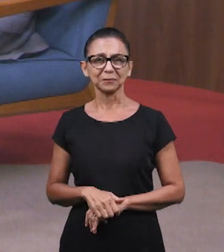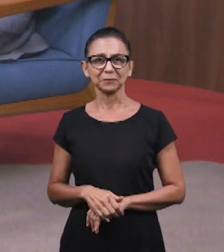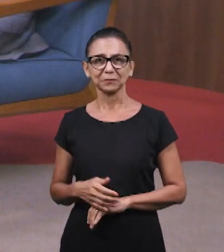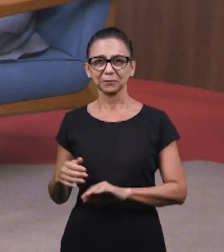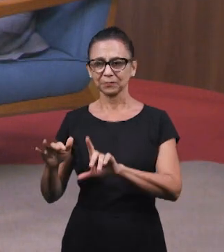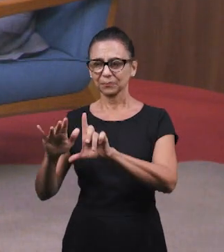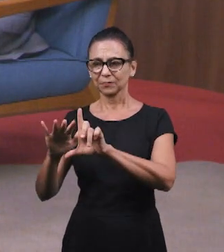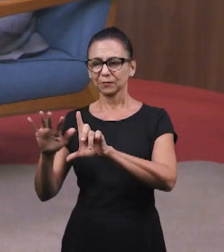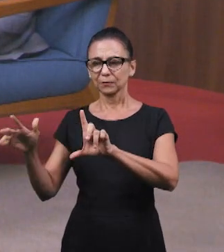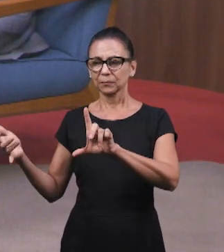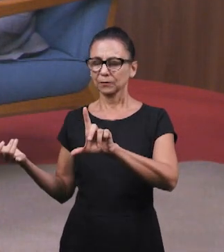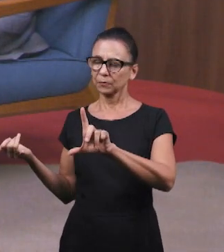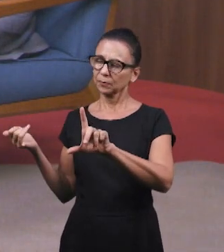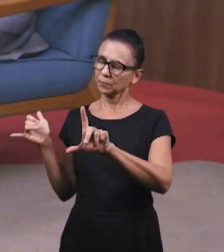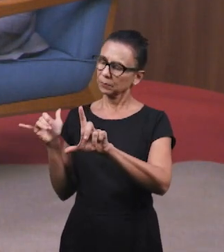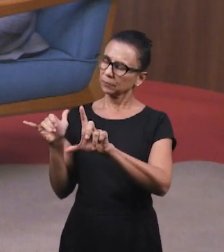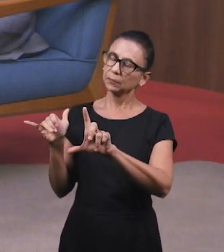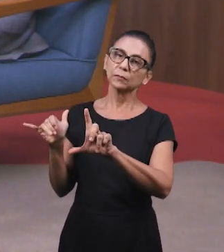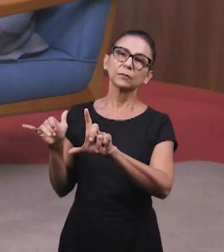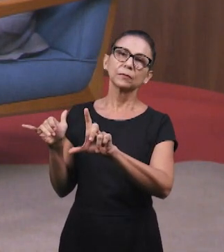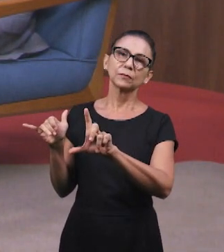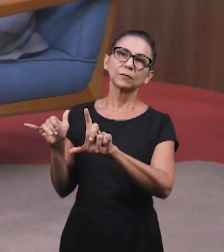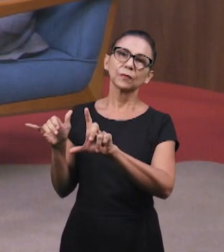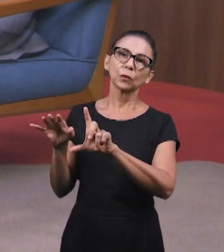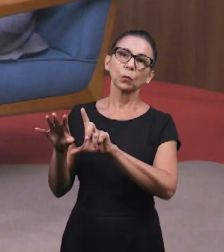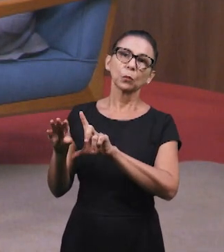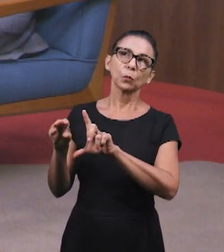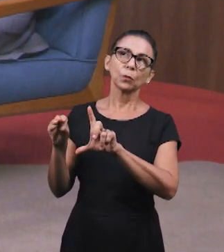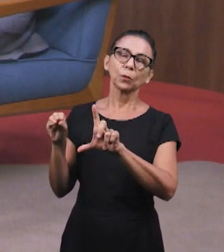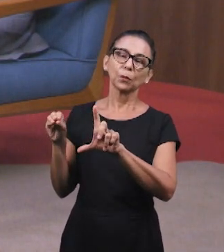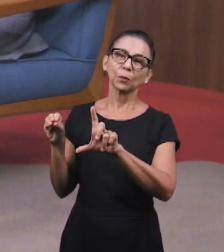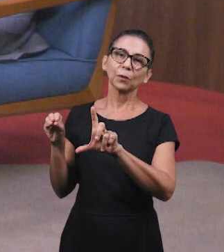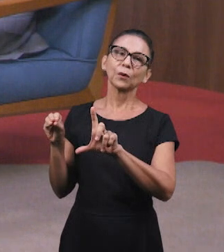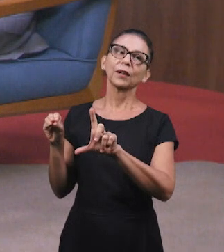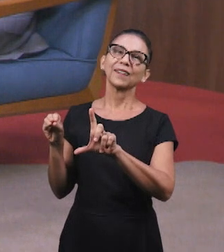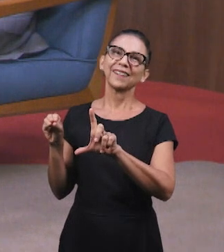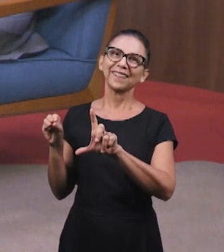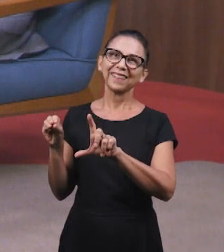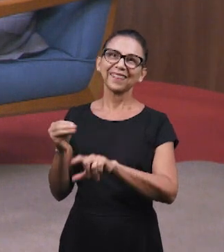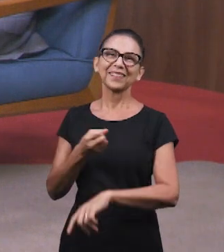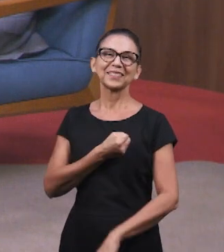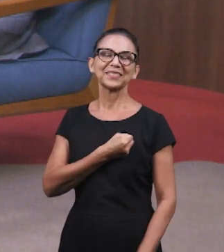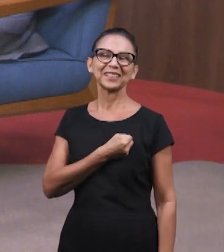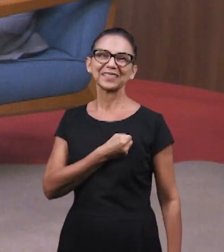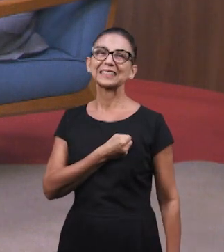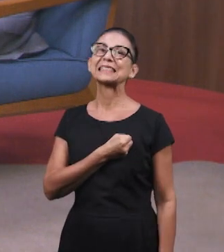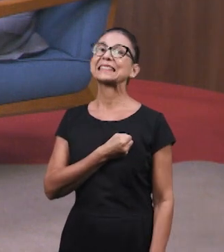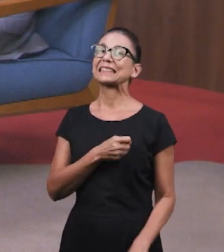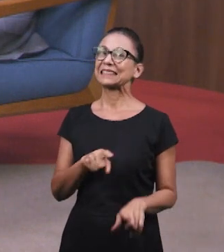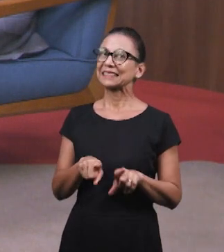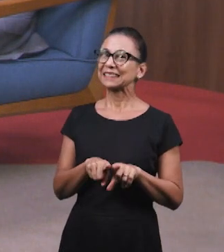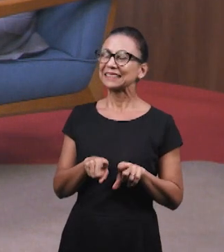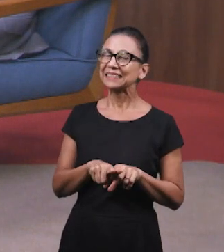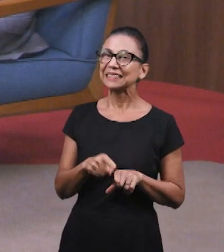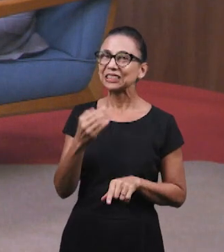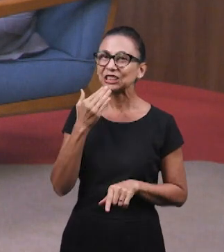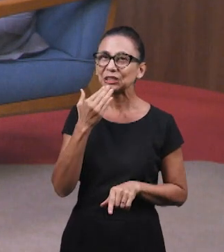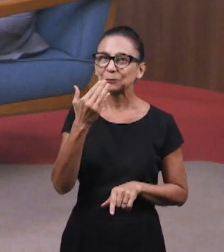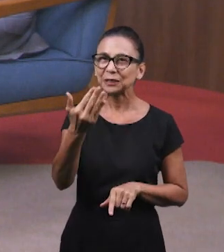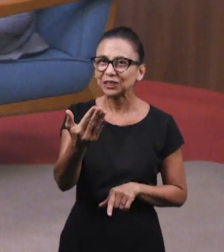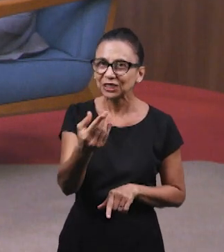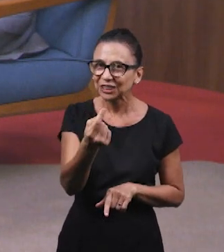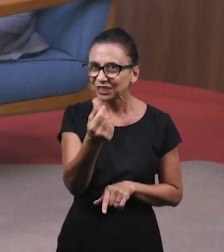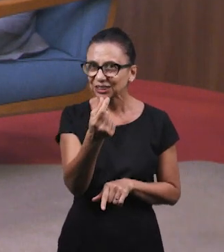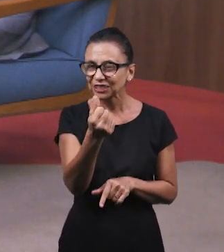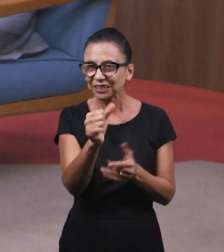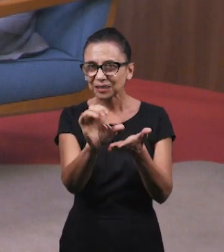gratuit. Pointez l'appareil photo de votre smartphone vers ce code qui apparaît à côté du numéro. Votre appareil sera redirigé